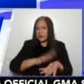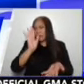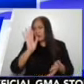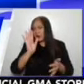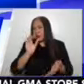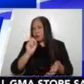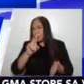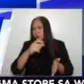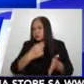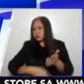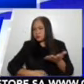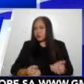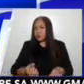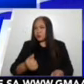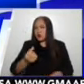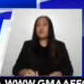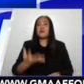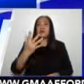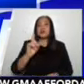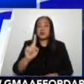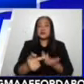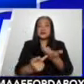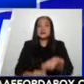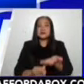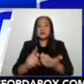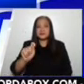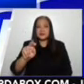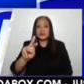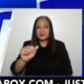magkano isang kilo ng tuna?